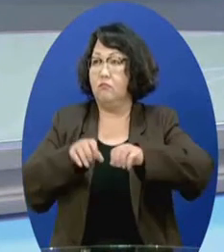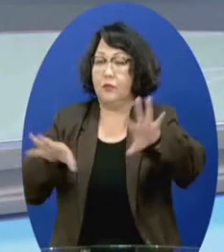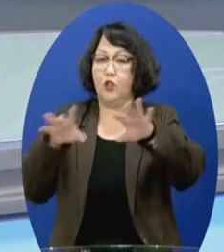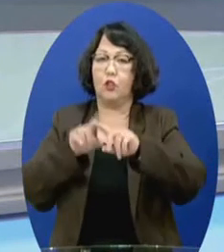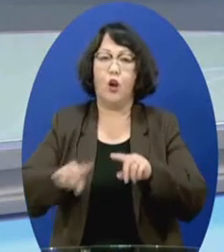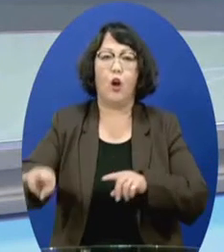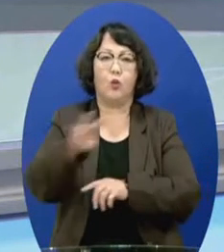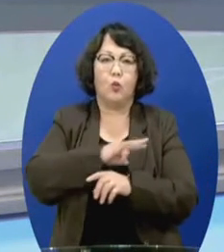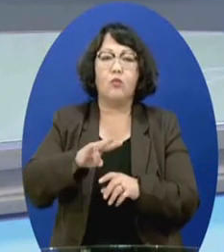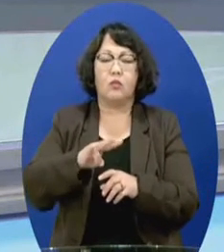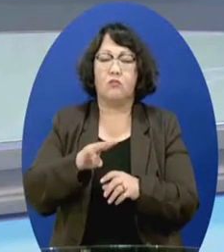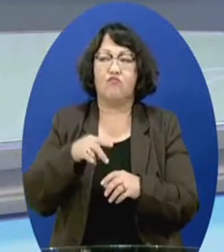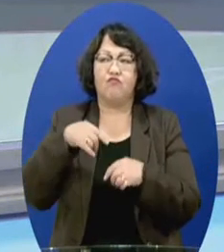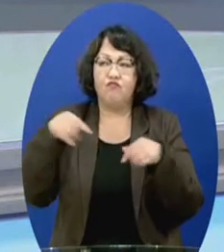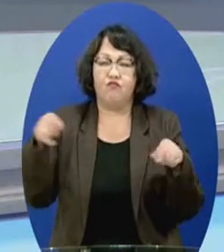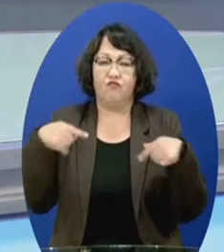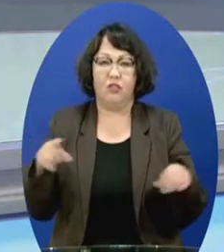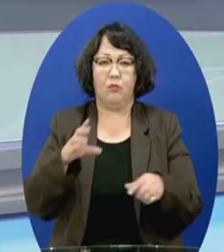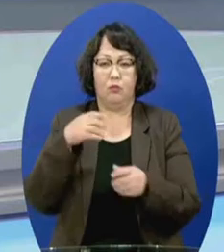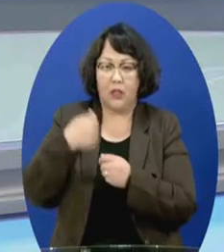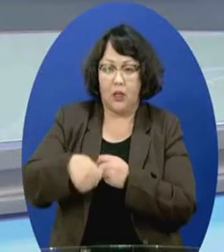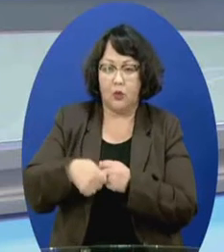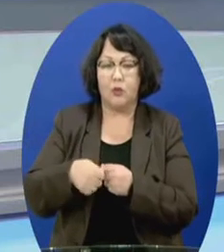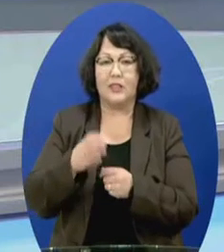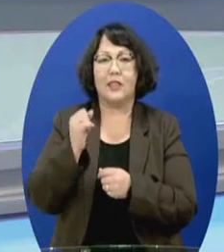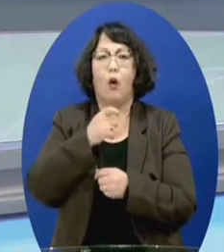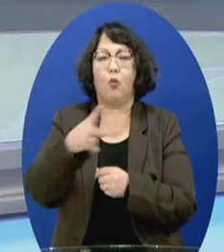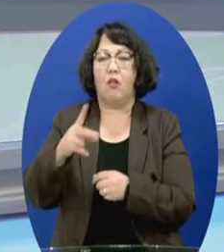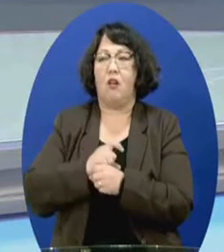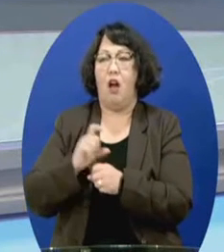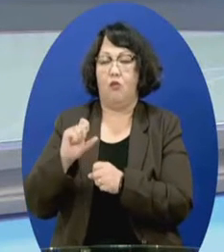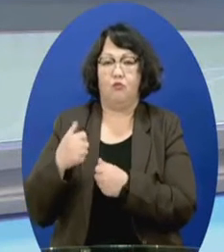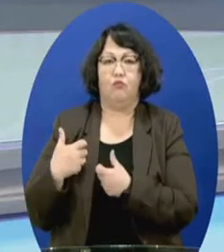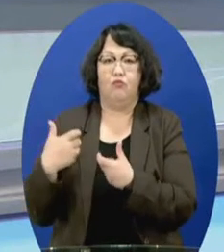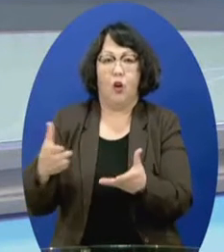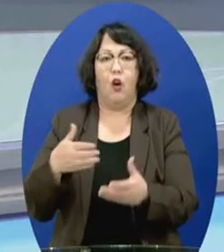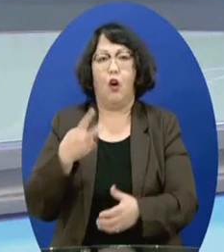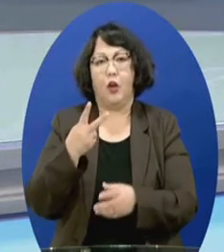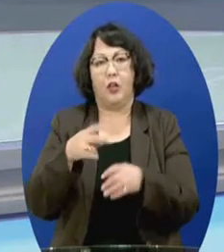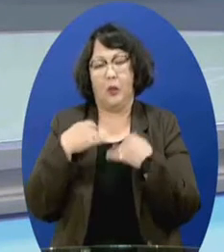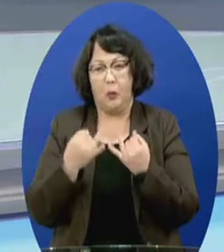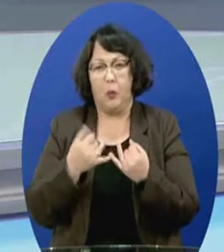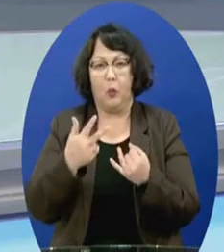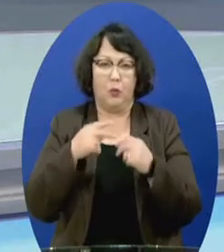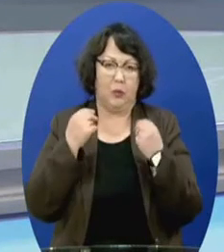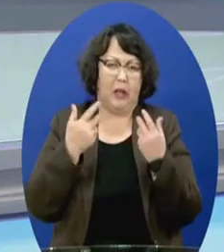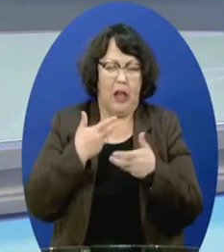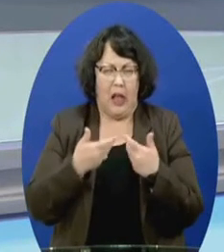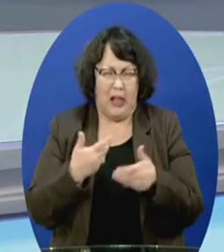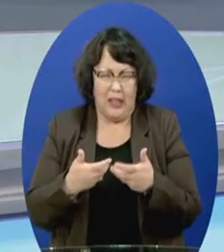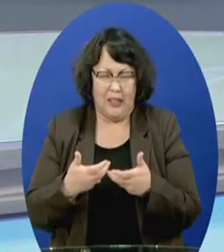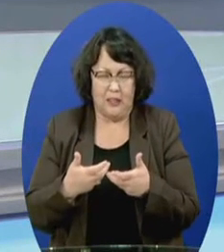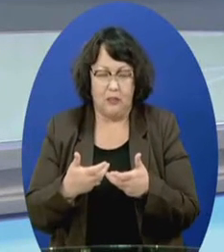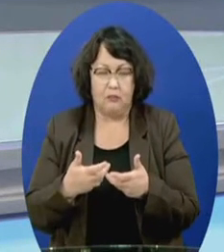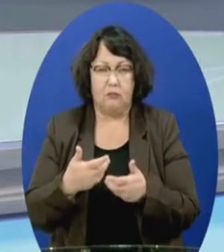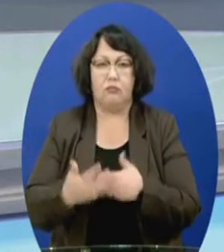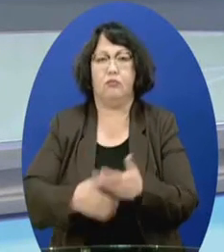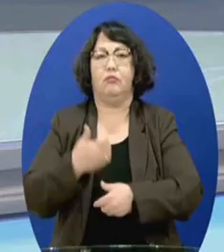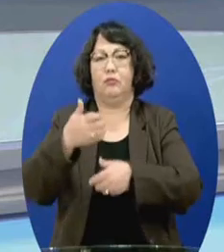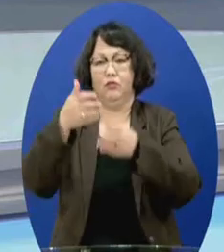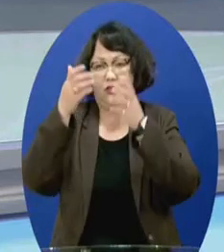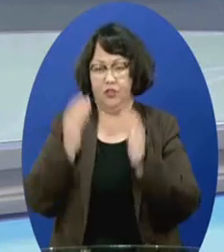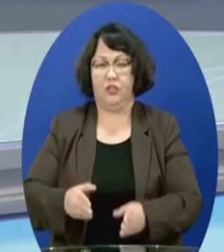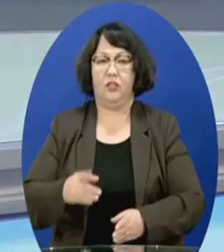мэдлийг шилжүүлж байна. Хоёр парламент гурван чуулган дамжиж хилэлцэж байж, нутгийн удирдлагын шинэ хуудас эргэх ийнхүү